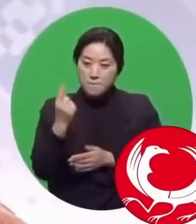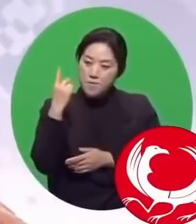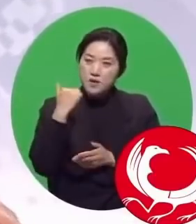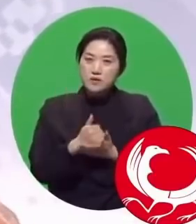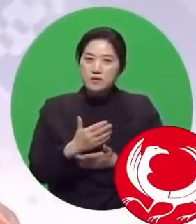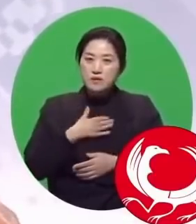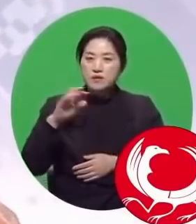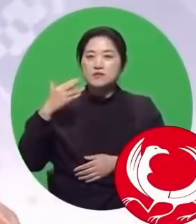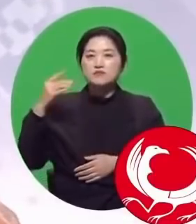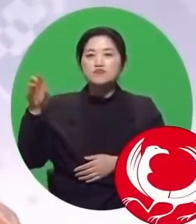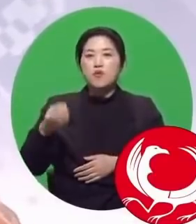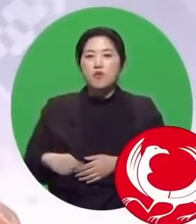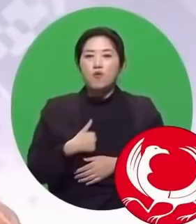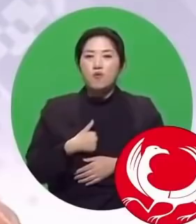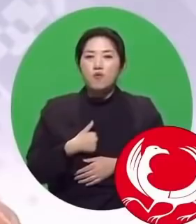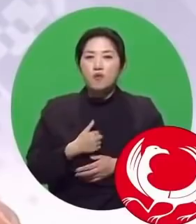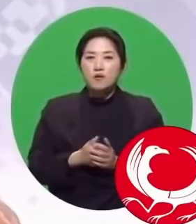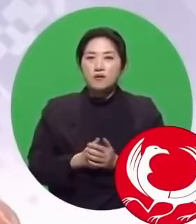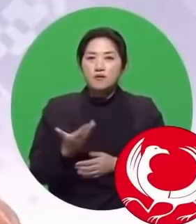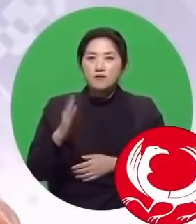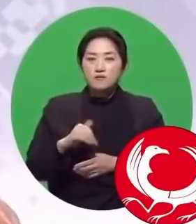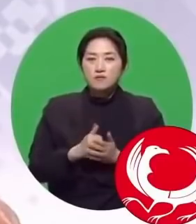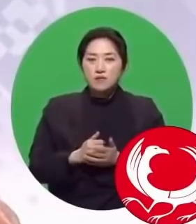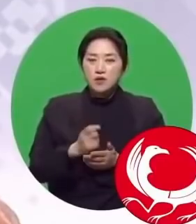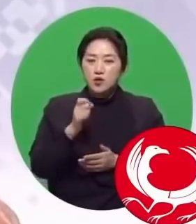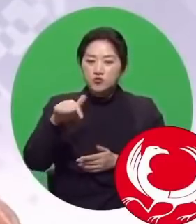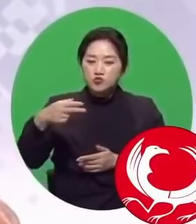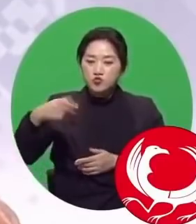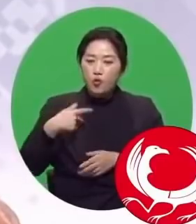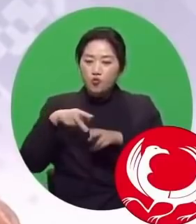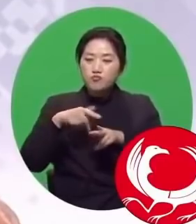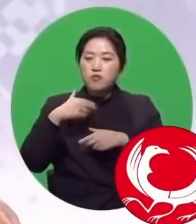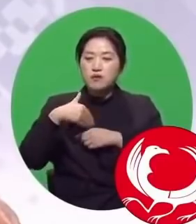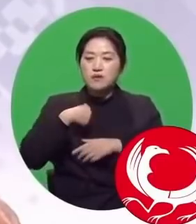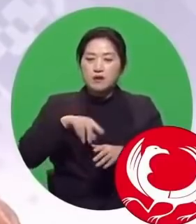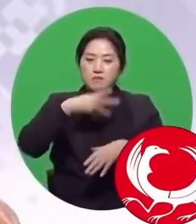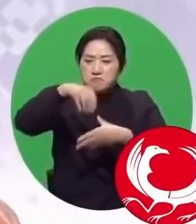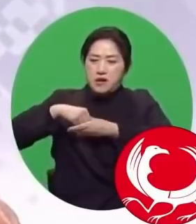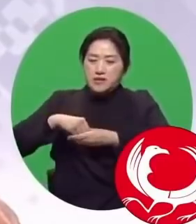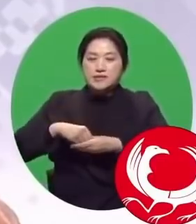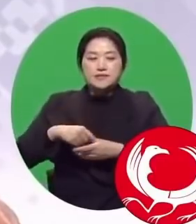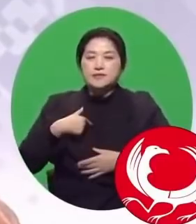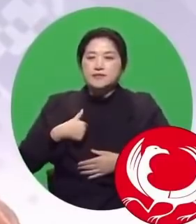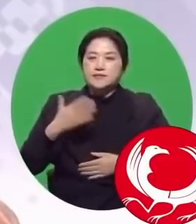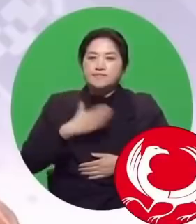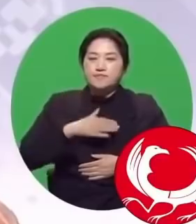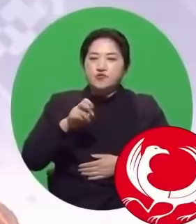전에 29%였습니다. 그런데 이렇게 군소 후보 토론회 저를 나오게 해서 참